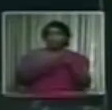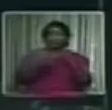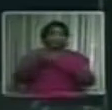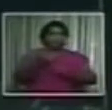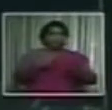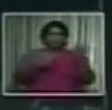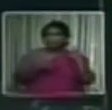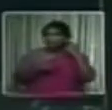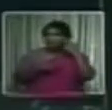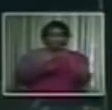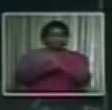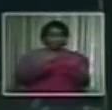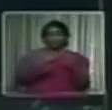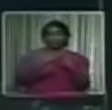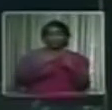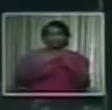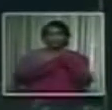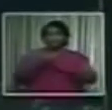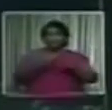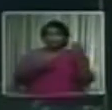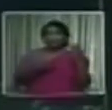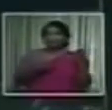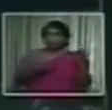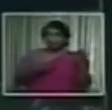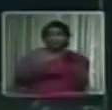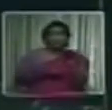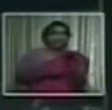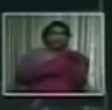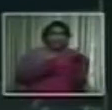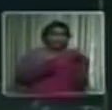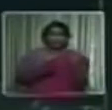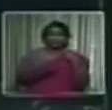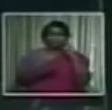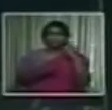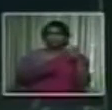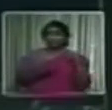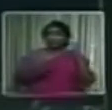மாற்றம் இடம்பெறாவிட்டால் எரிபொருளுக்காக அறவிடப்படும் வரியில் திருத்தங்களை கொண்டுவர நடவடிக்கை எடுக்குமாறு